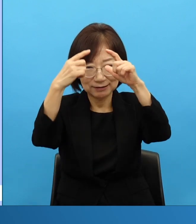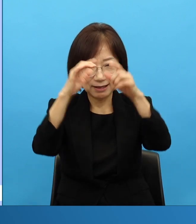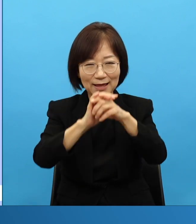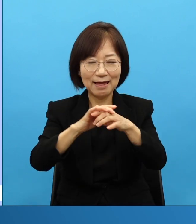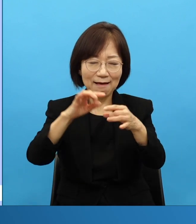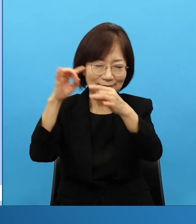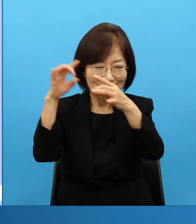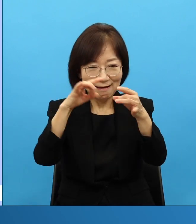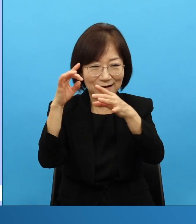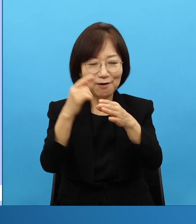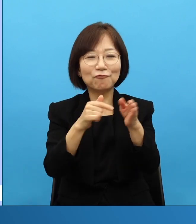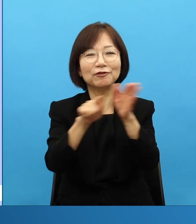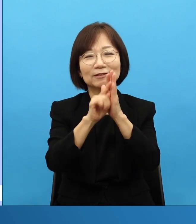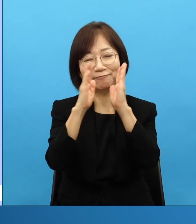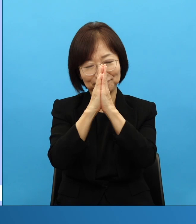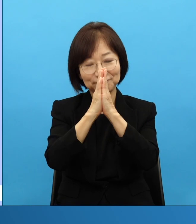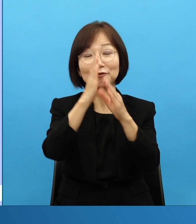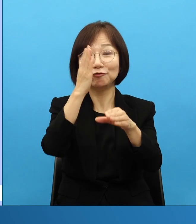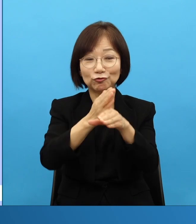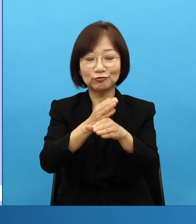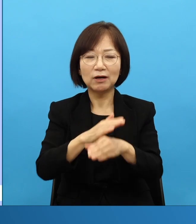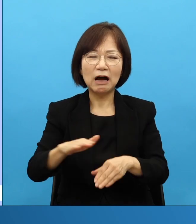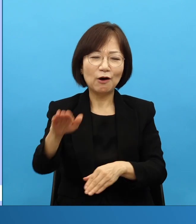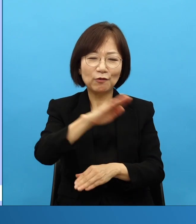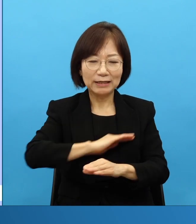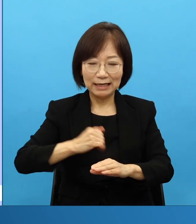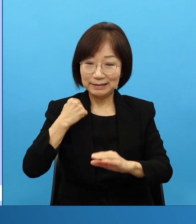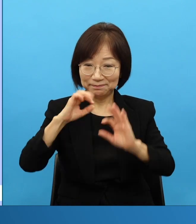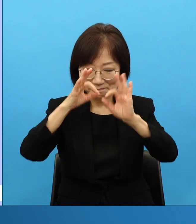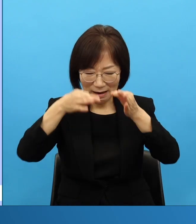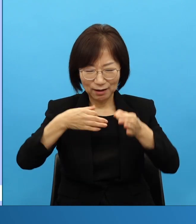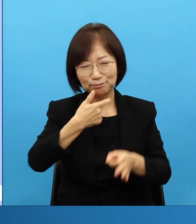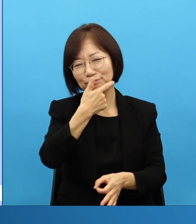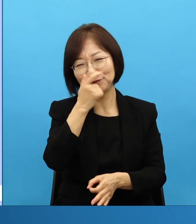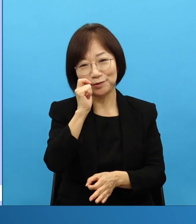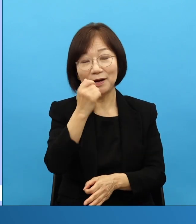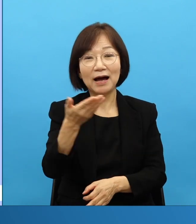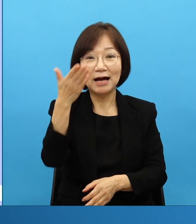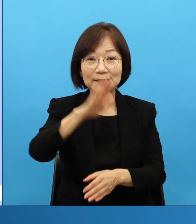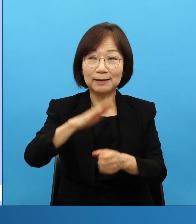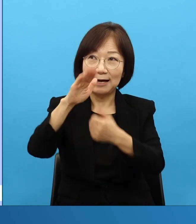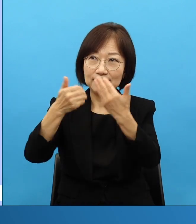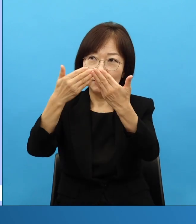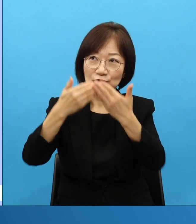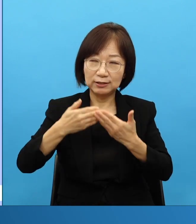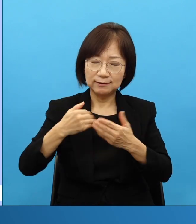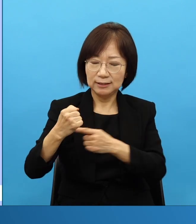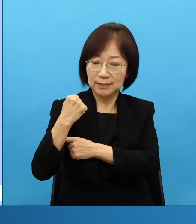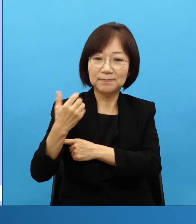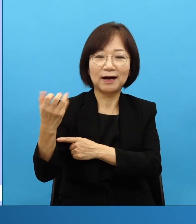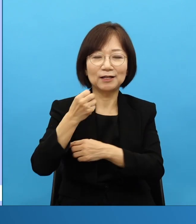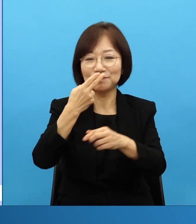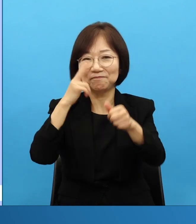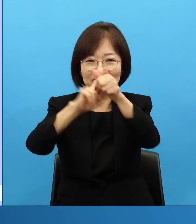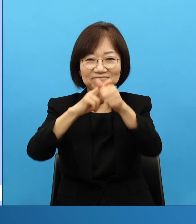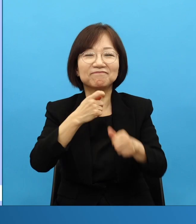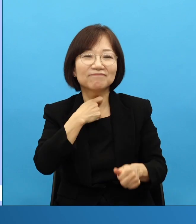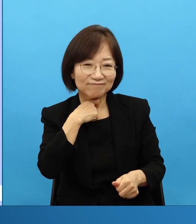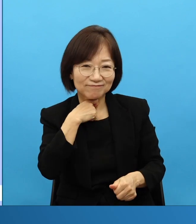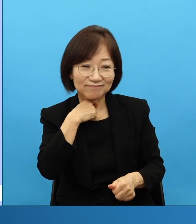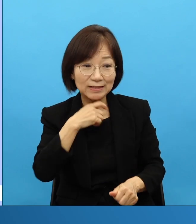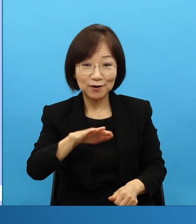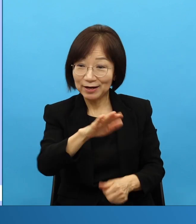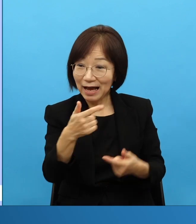절대 불가능하지만 하나님이 주시는 무한 세계의 힘으로 도전하려고 해. 우리같이 25의 응답